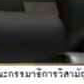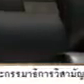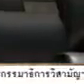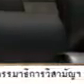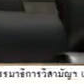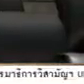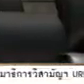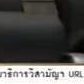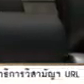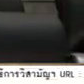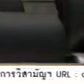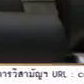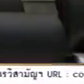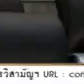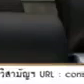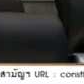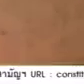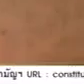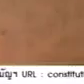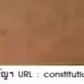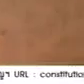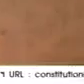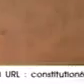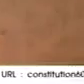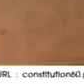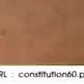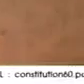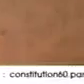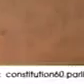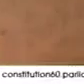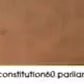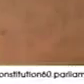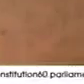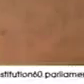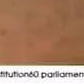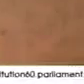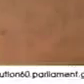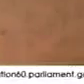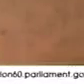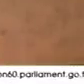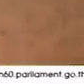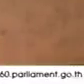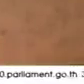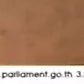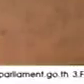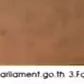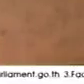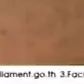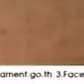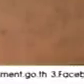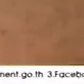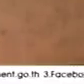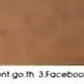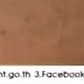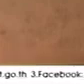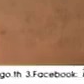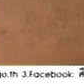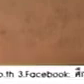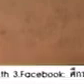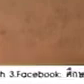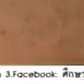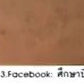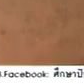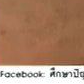ขอความกรุณาท่านสมาชิกครับว่าคำไหนที่จะเป็นคำที่ไม่เหมาะสมก็พยาย